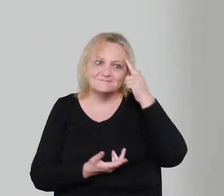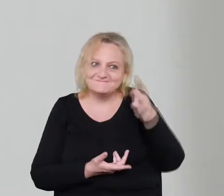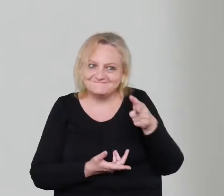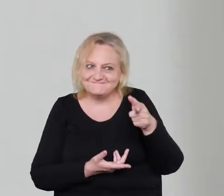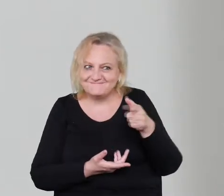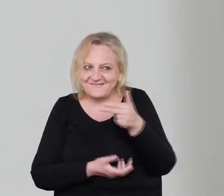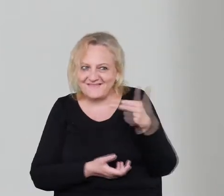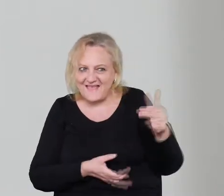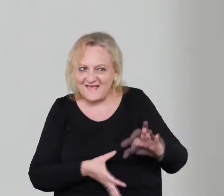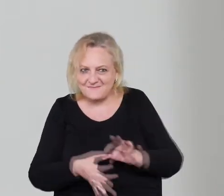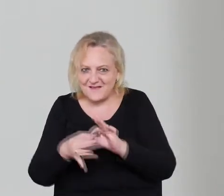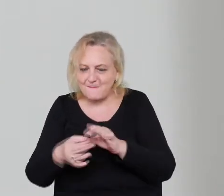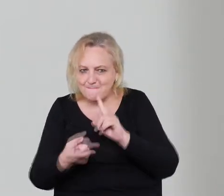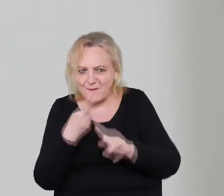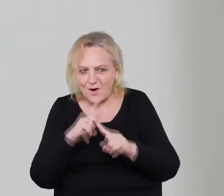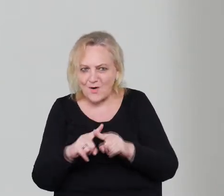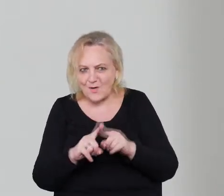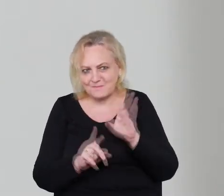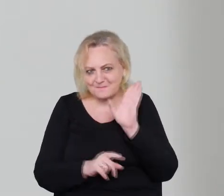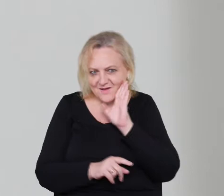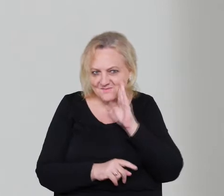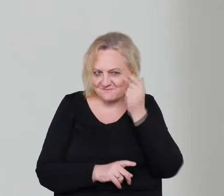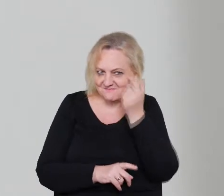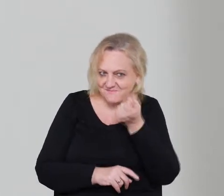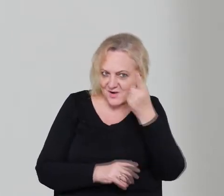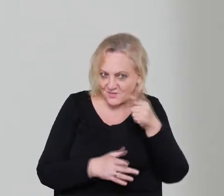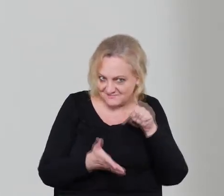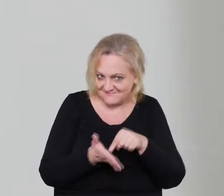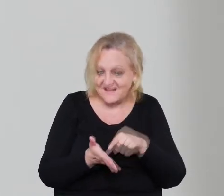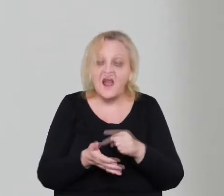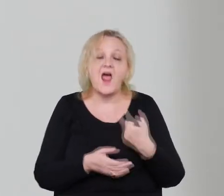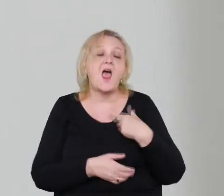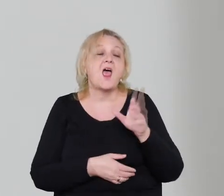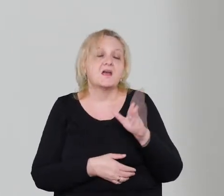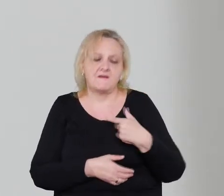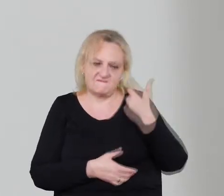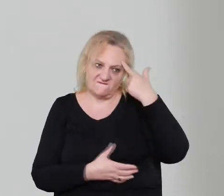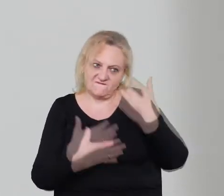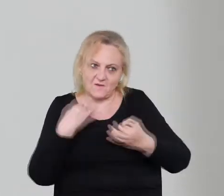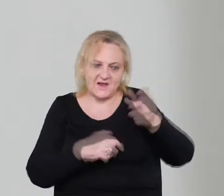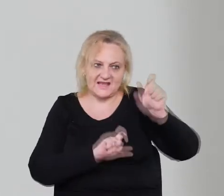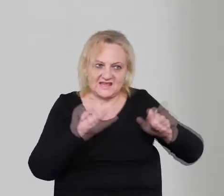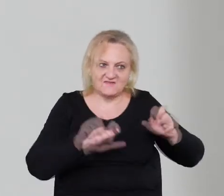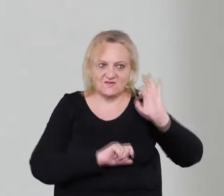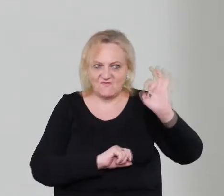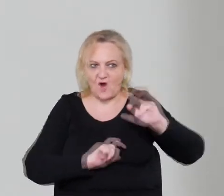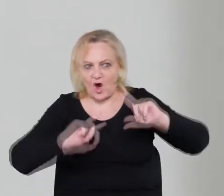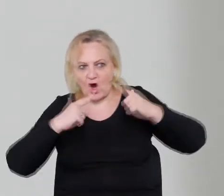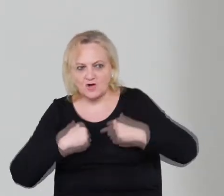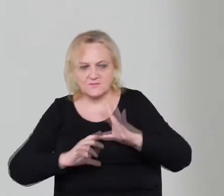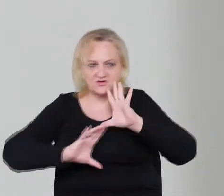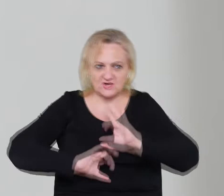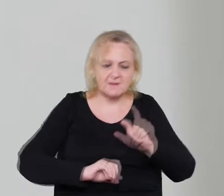politycznie to znaczy że jakkolwiek nie nie można podawać wątpienie ich indywidualnego osobistego